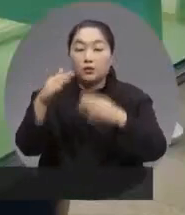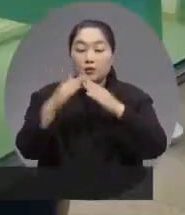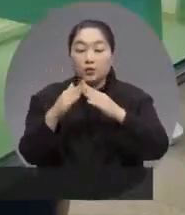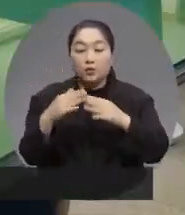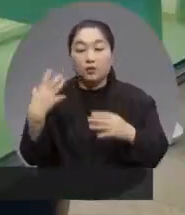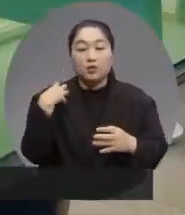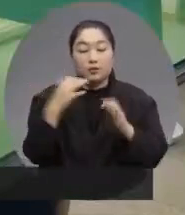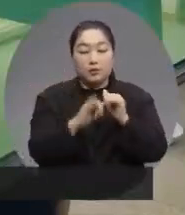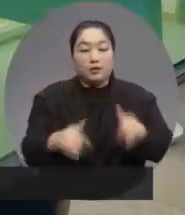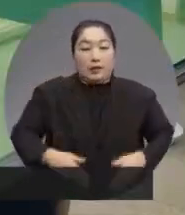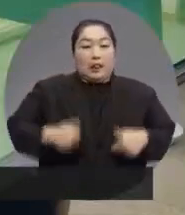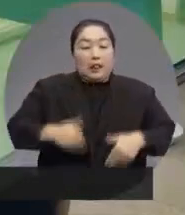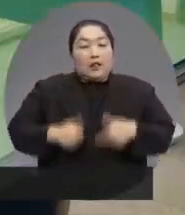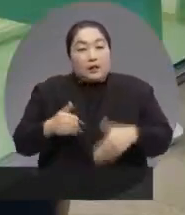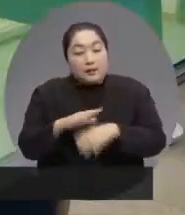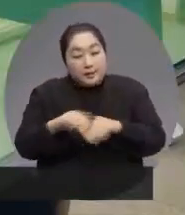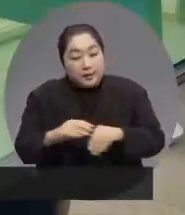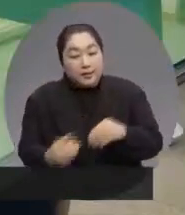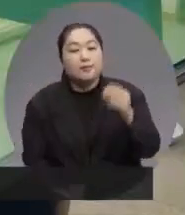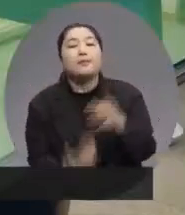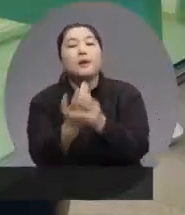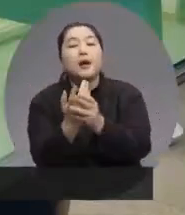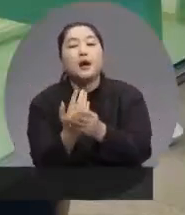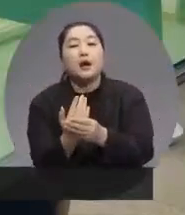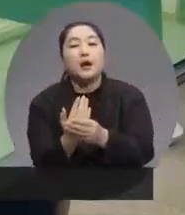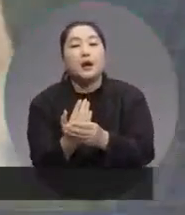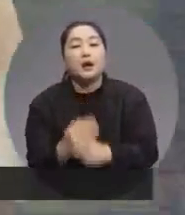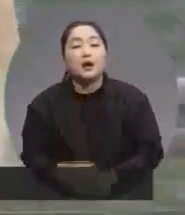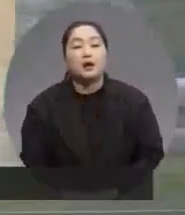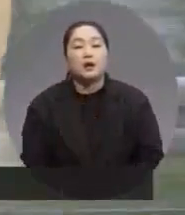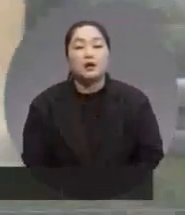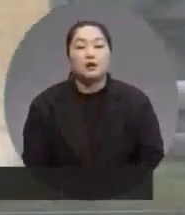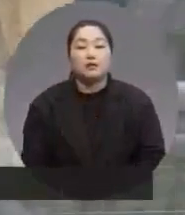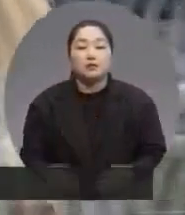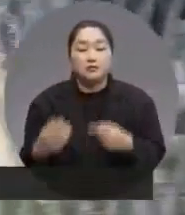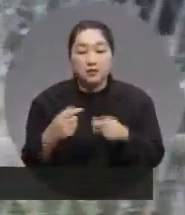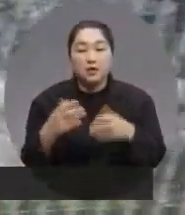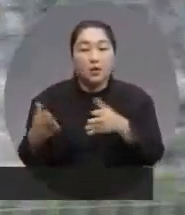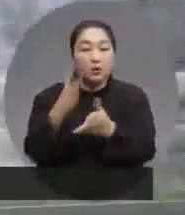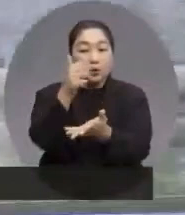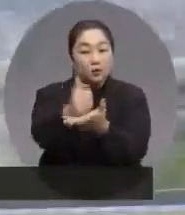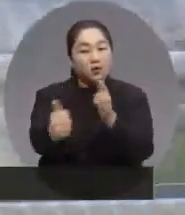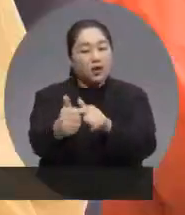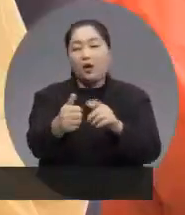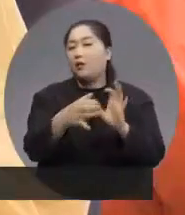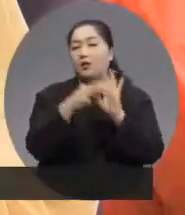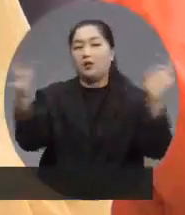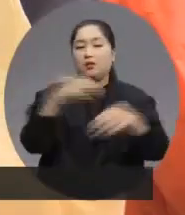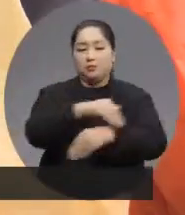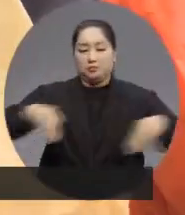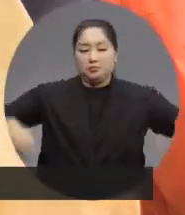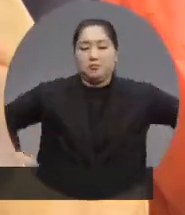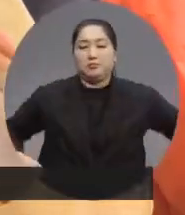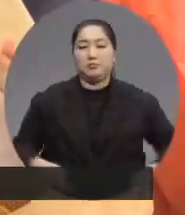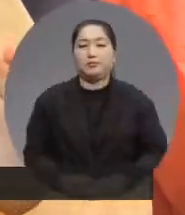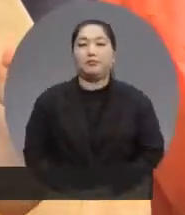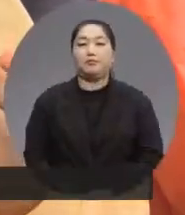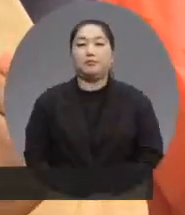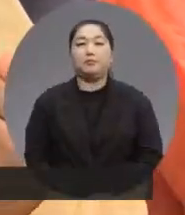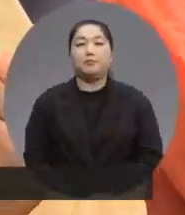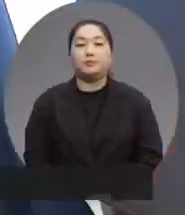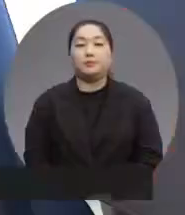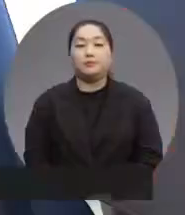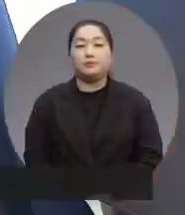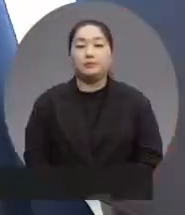담당자들이 업무를 서둘러 처리하려다 벌어진 일이라는 입장입니다. 그러면서 김영환 지사와는 관련이 없다고 거듭 선을